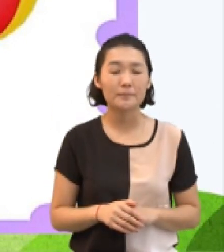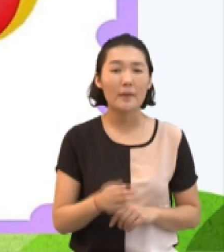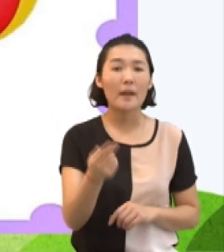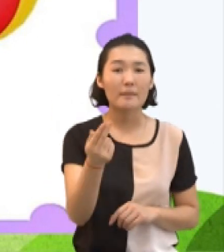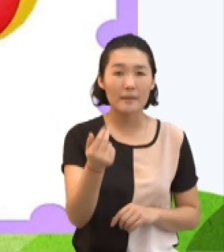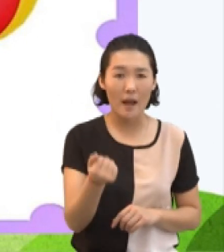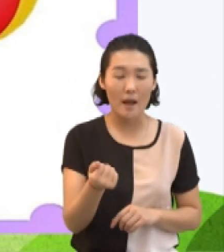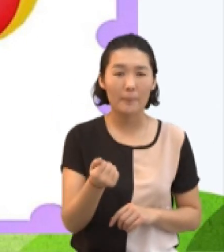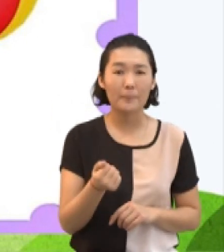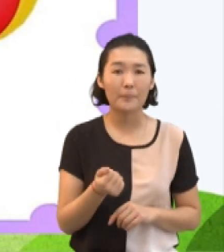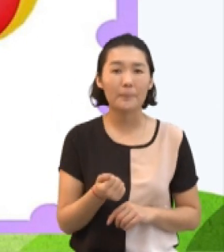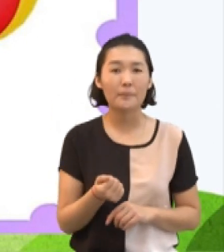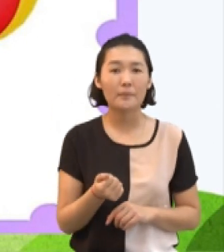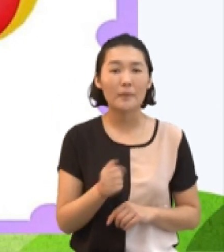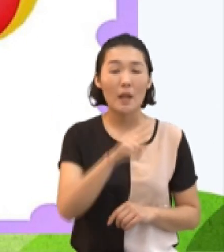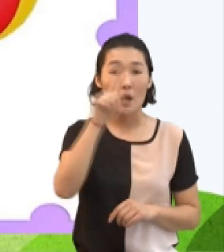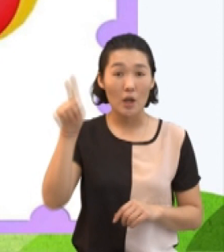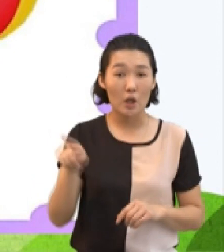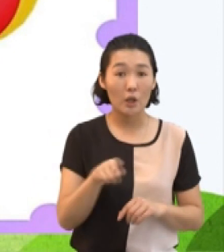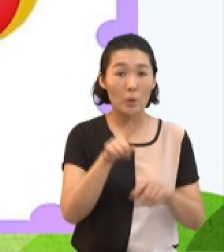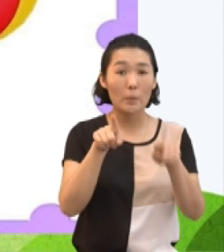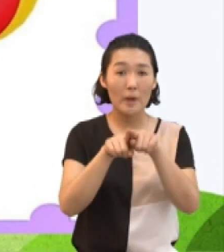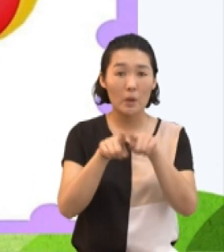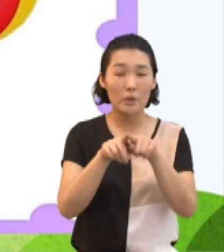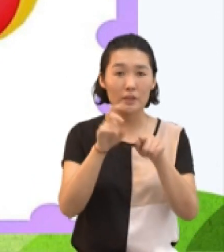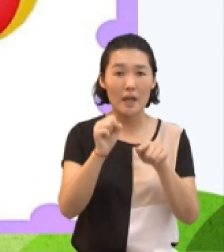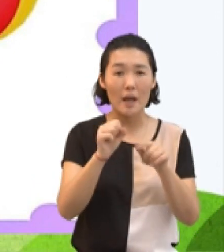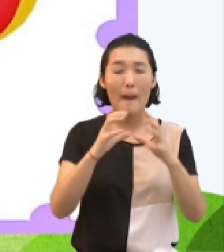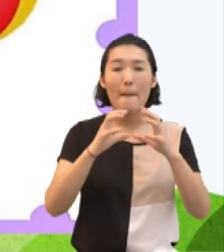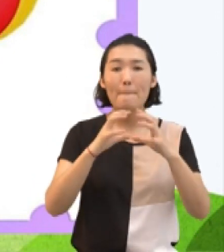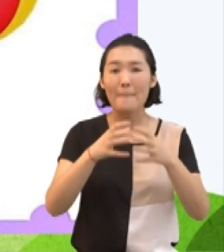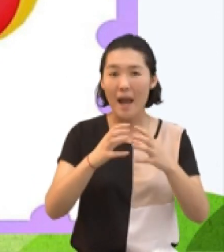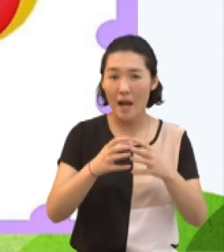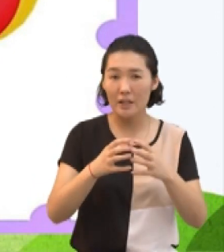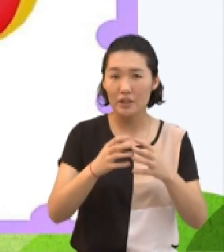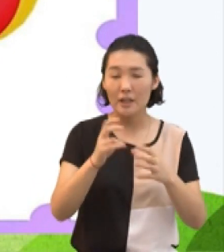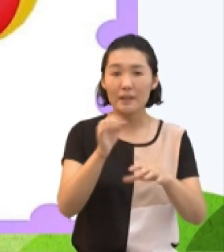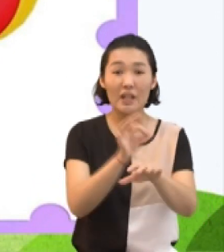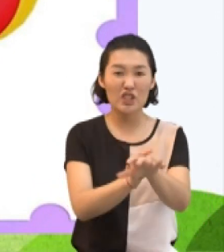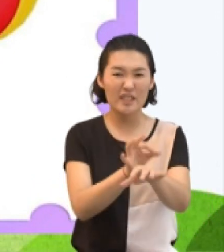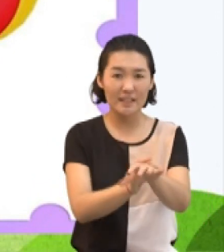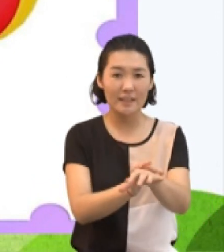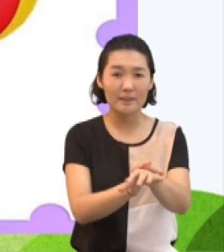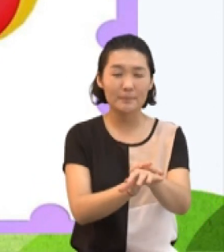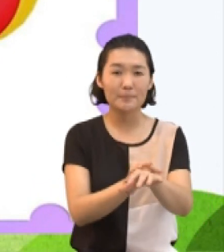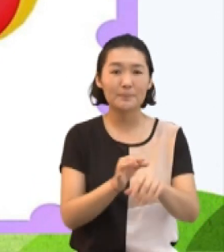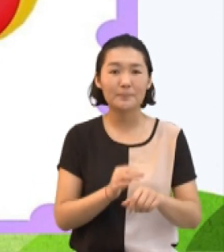Да, конечно, круг похож на мяч, на часы,